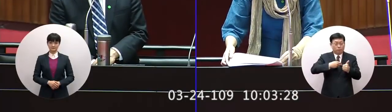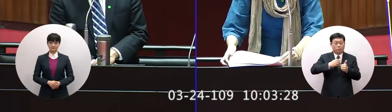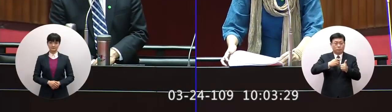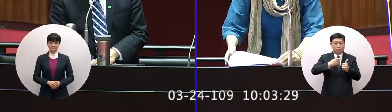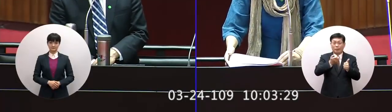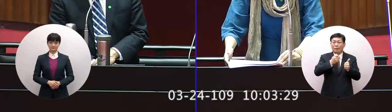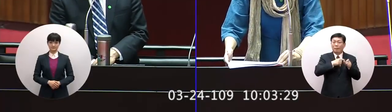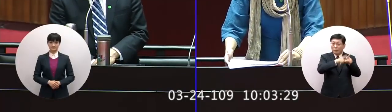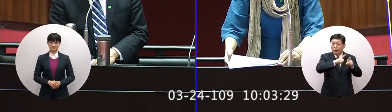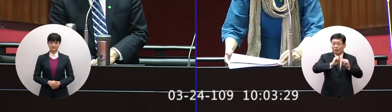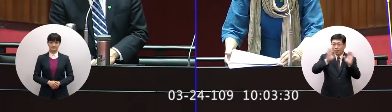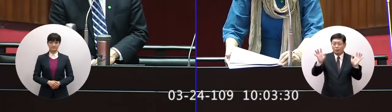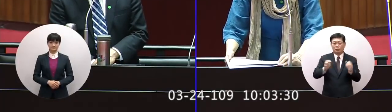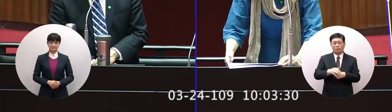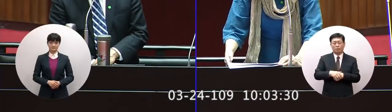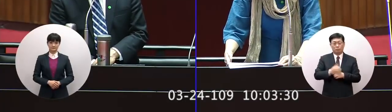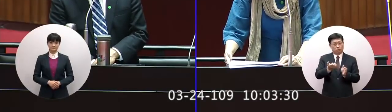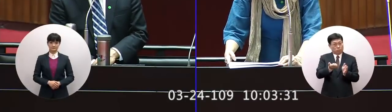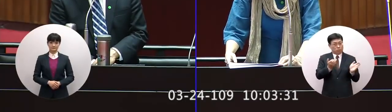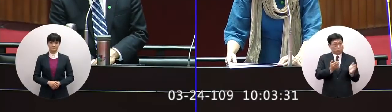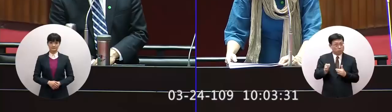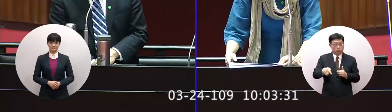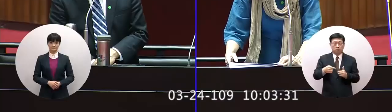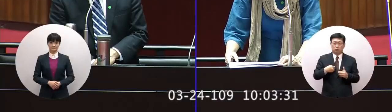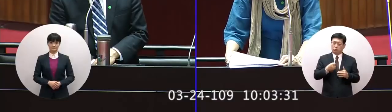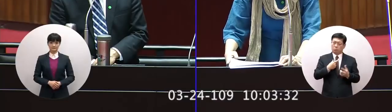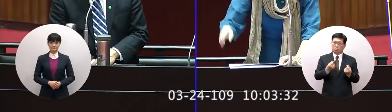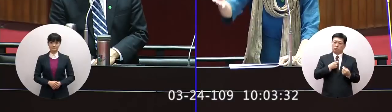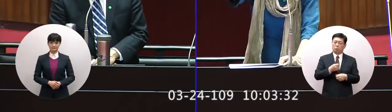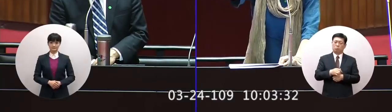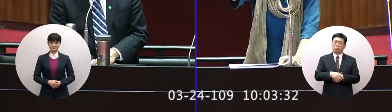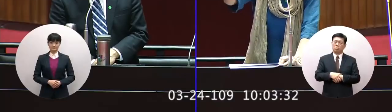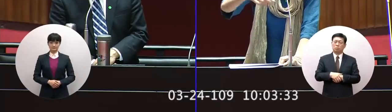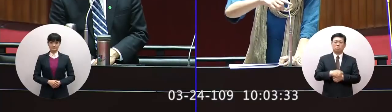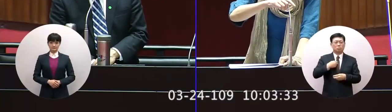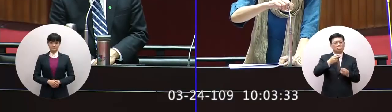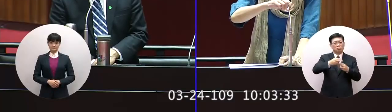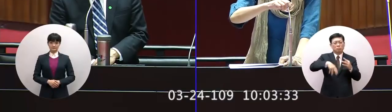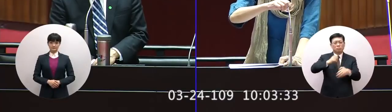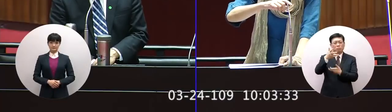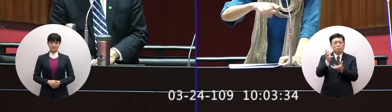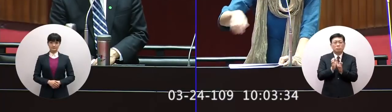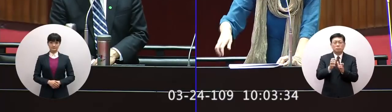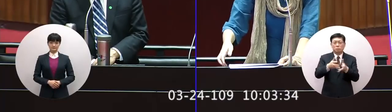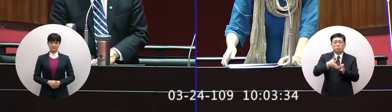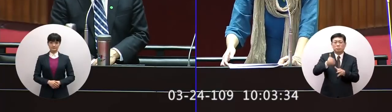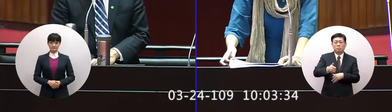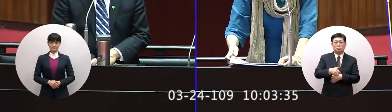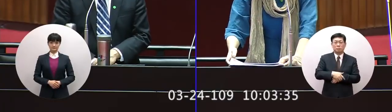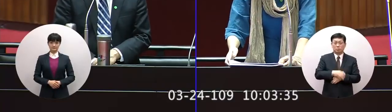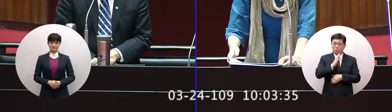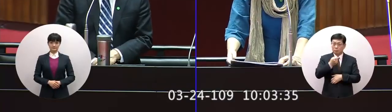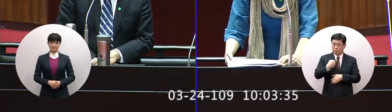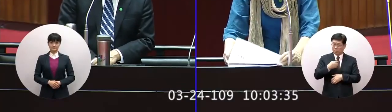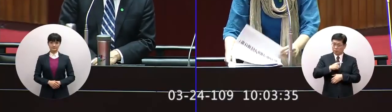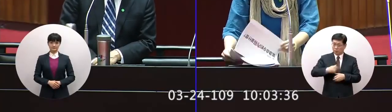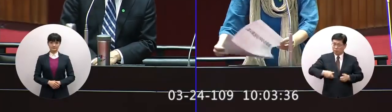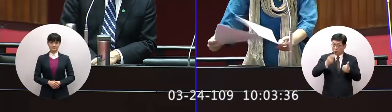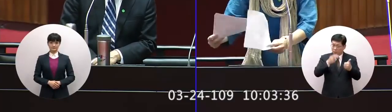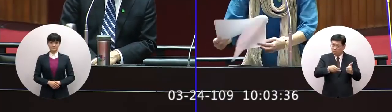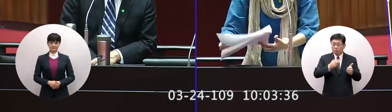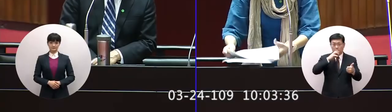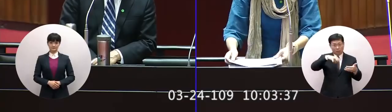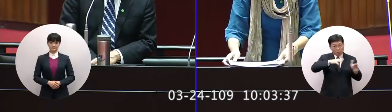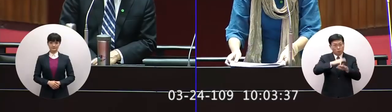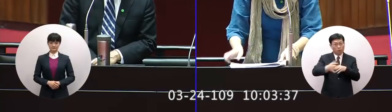状态的话，那超前部署这个我们要准备啊，好，我相信内政部请那个部长哈，是不是我们发布紧急